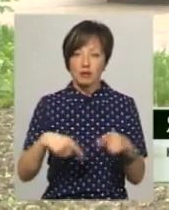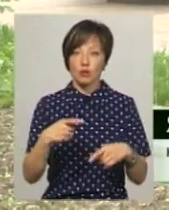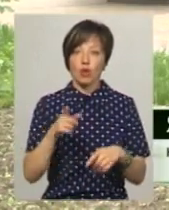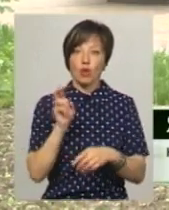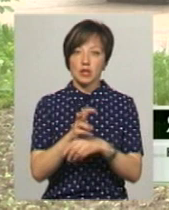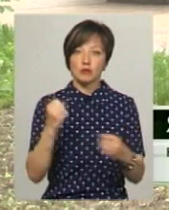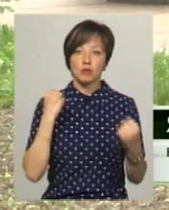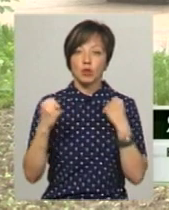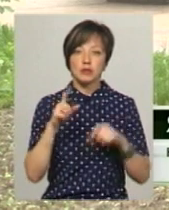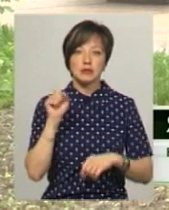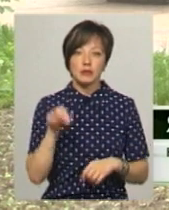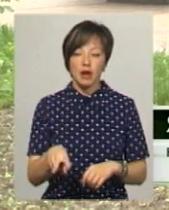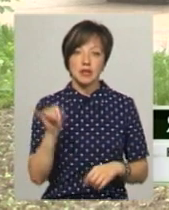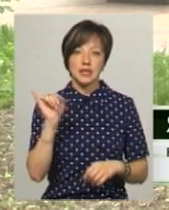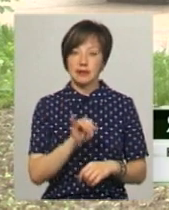ходили в спортзал і